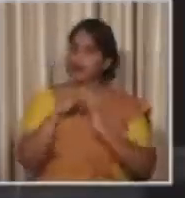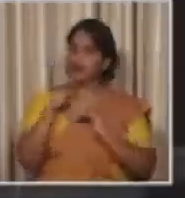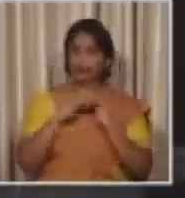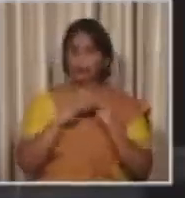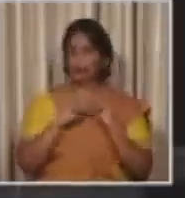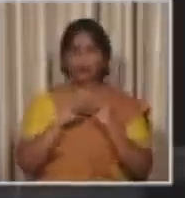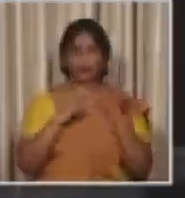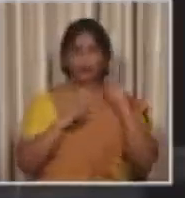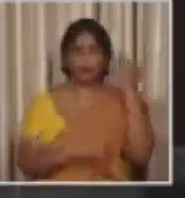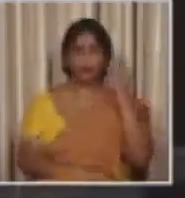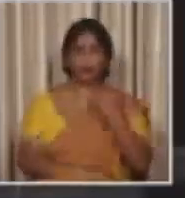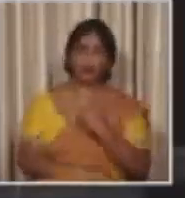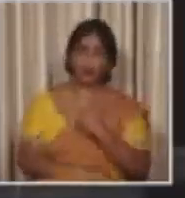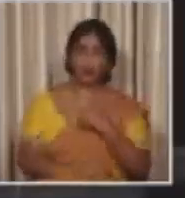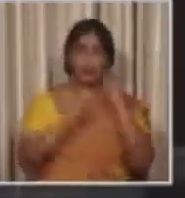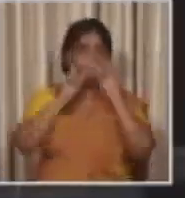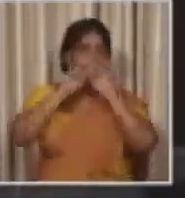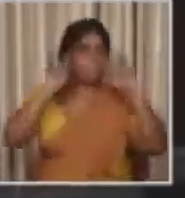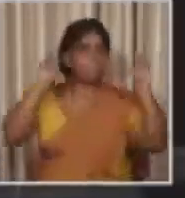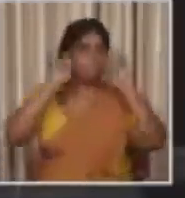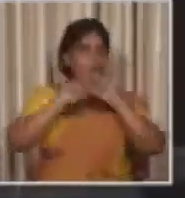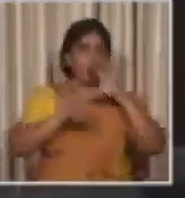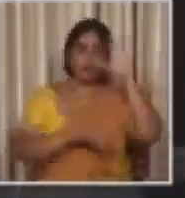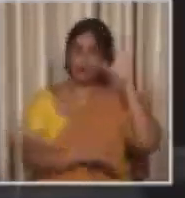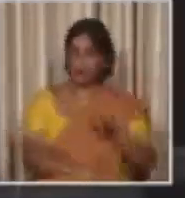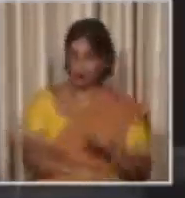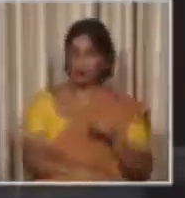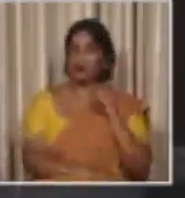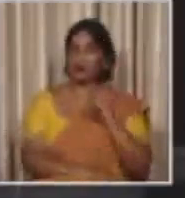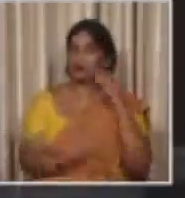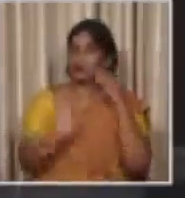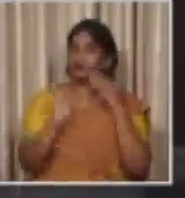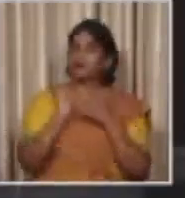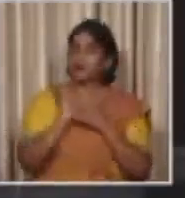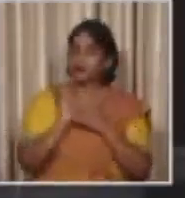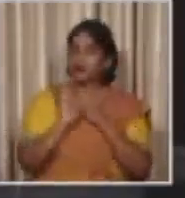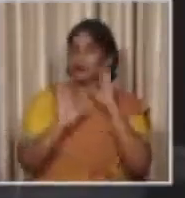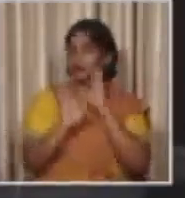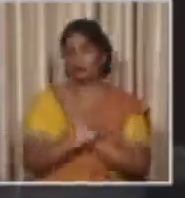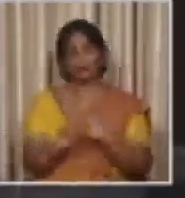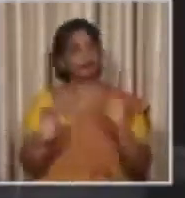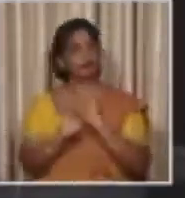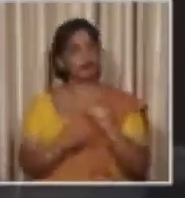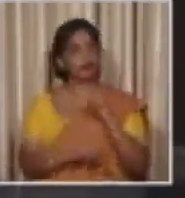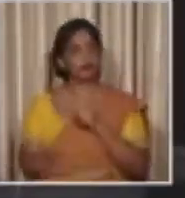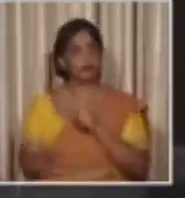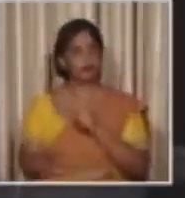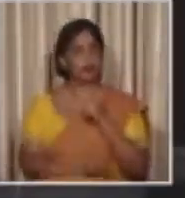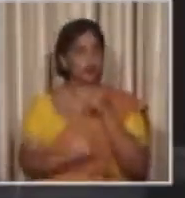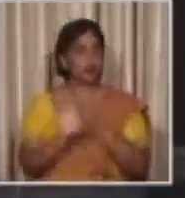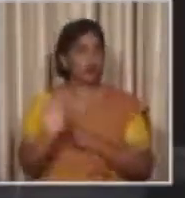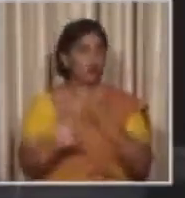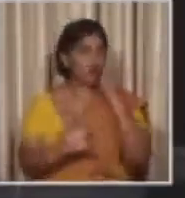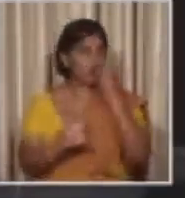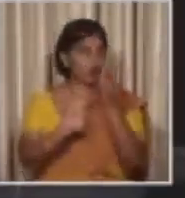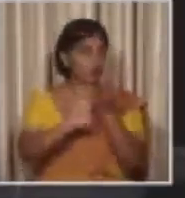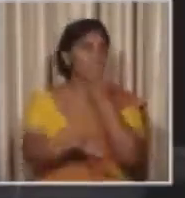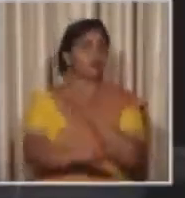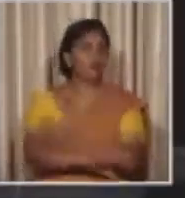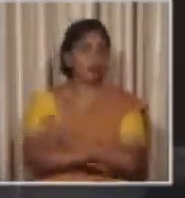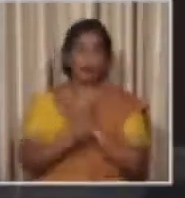නොවන ජනප්‍රිය වෙන්න පුළුවන් මාතෘකා මෙතෙන්ට ගේනවා. මේ පිළිබඳව නිවේදන නිකුත් කරේ මීට අවුරුදු දෙකකට විතර